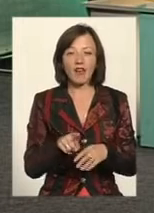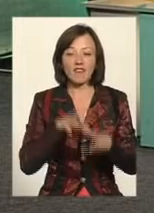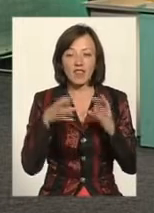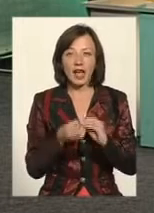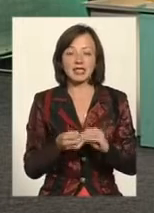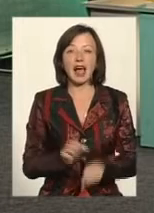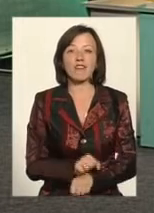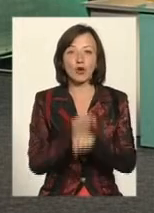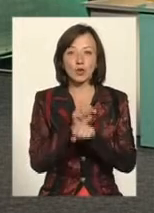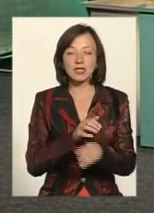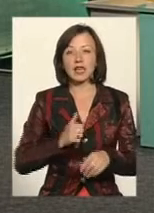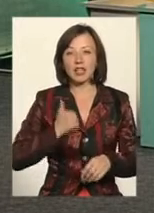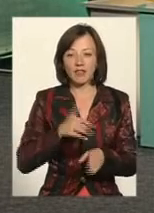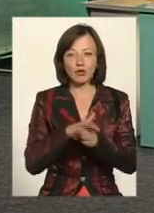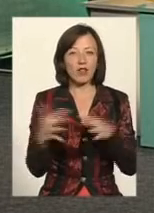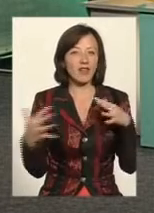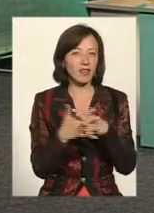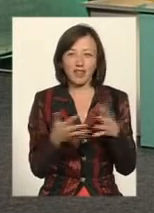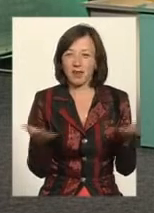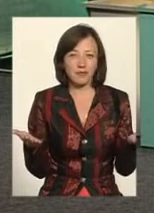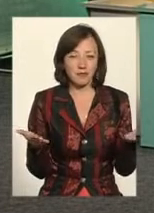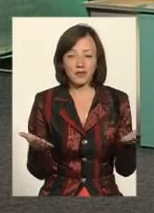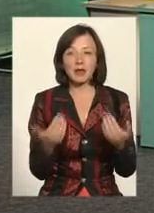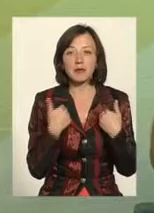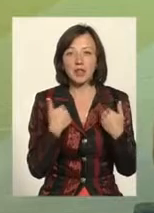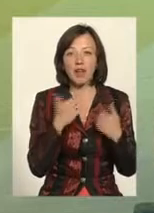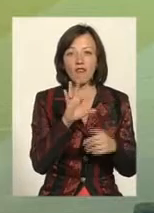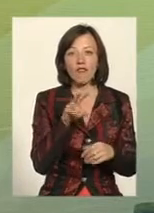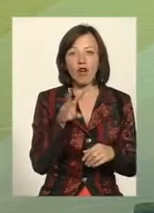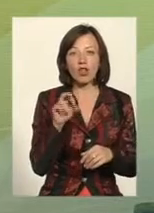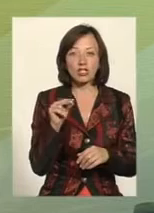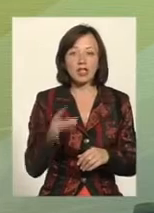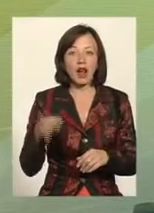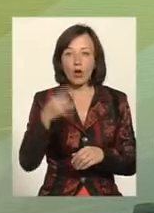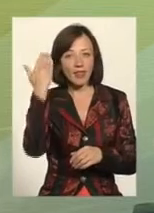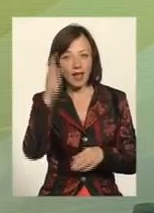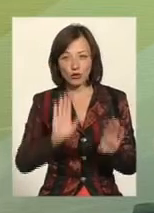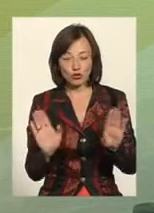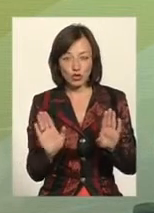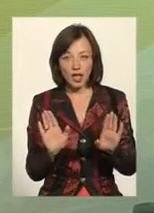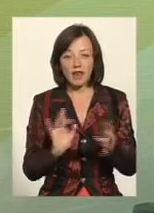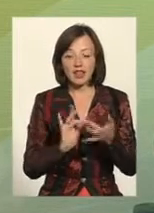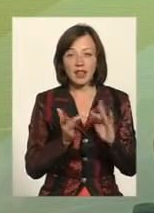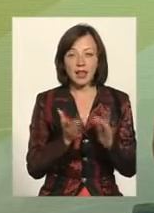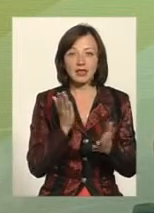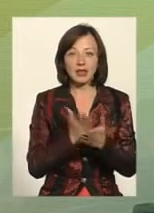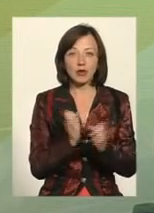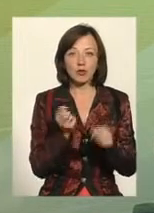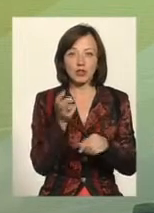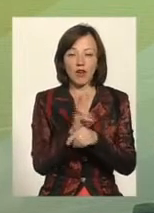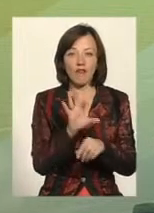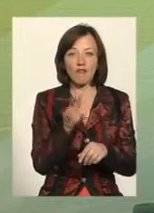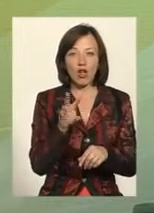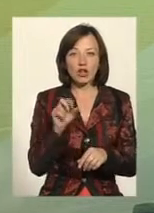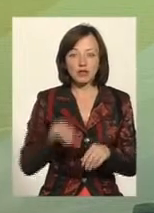революції гідності відбулася сьогодні війна, я вам скажу одну річ. Мені Волочиський район теж не чужий. В інтернеті є, можете зайти на